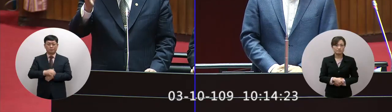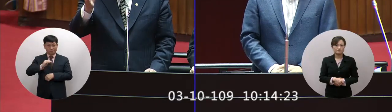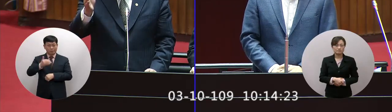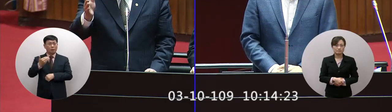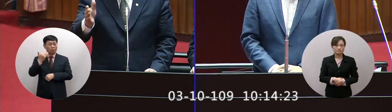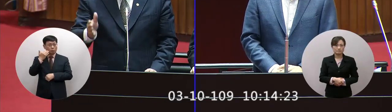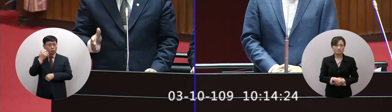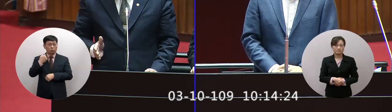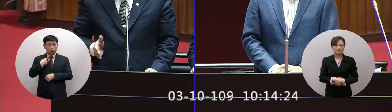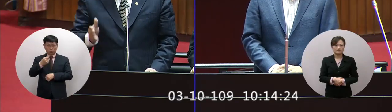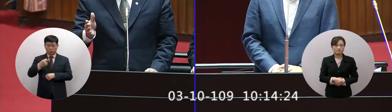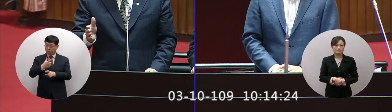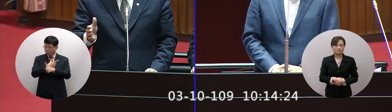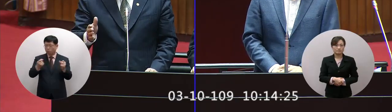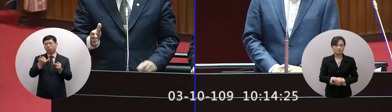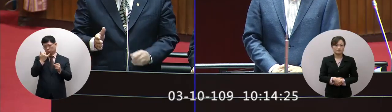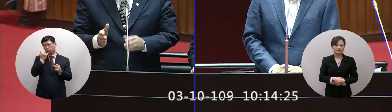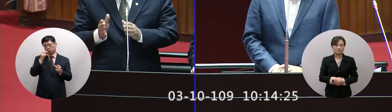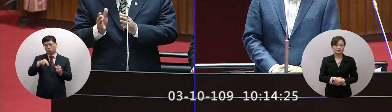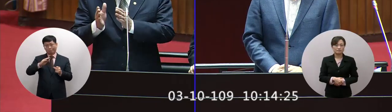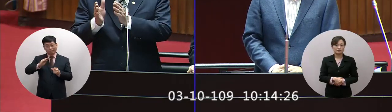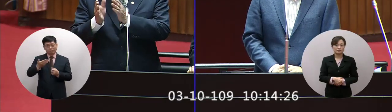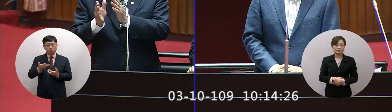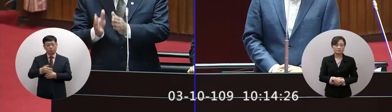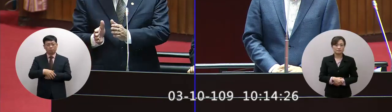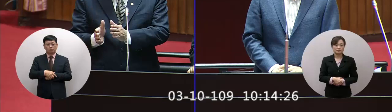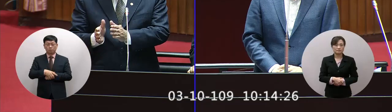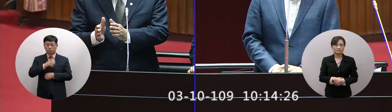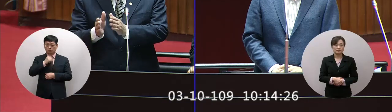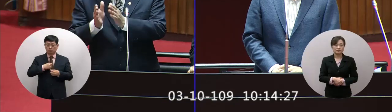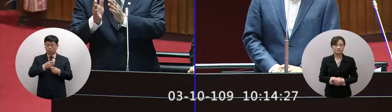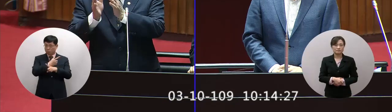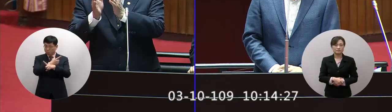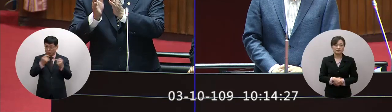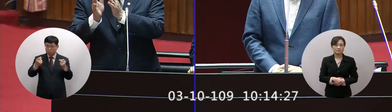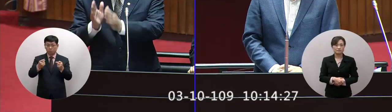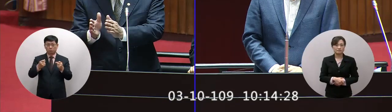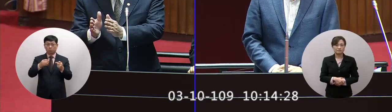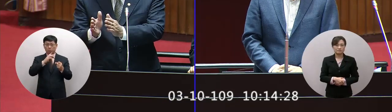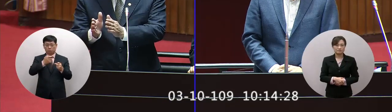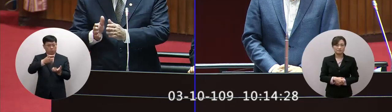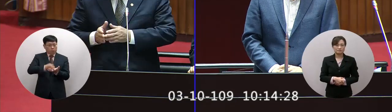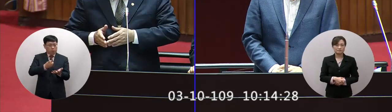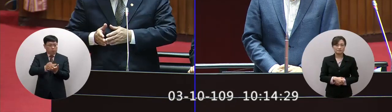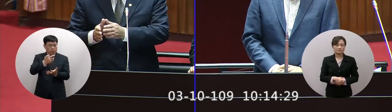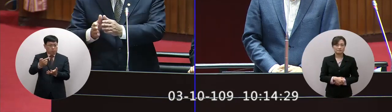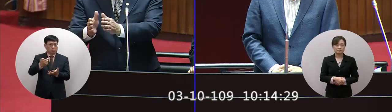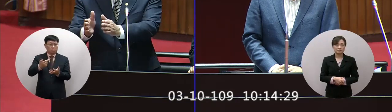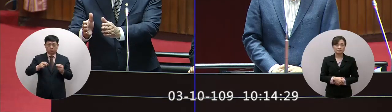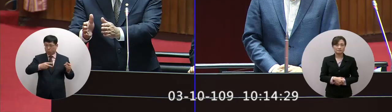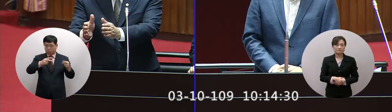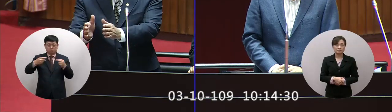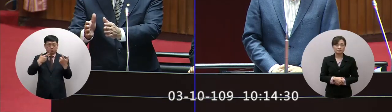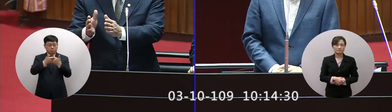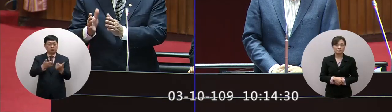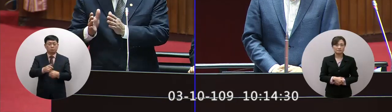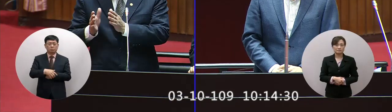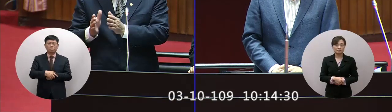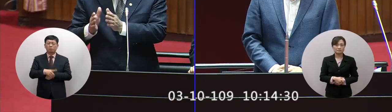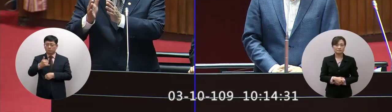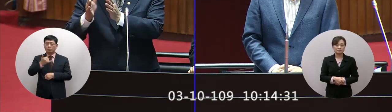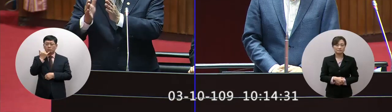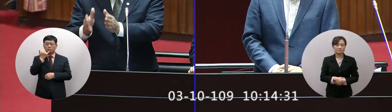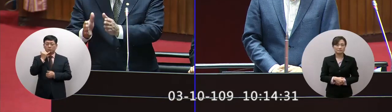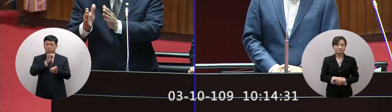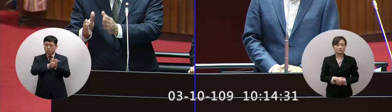如果说我们整个去做统一，当然是可以，可是问题你整条化统一就变成一定要用最严格的去整条都适用最严格的，因为才能